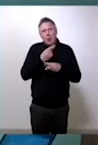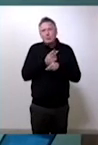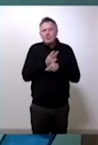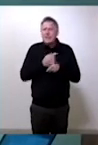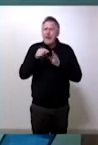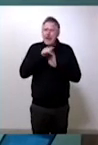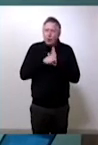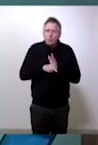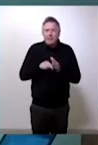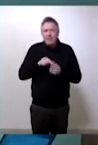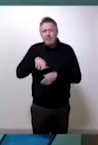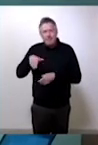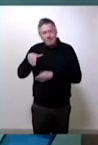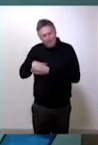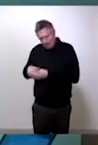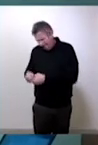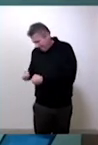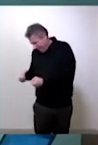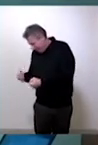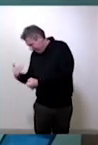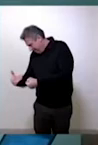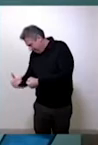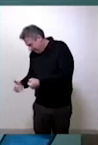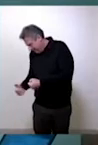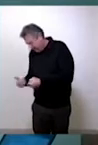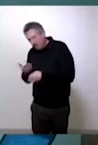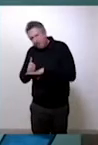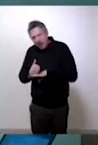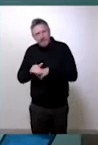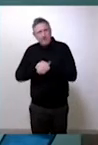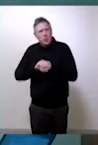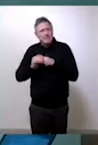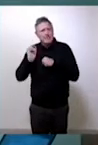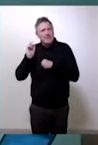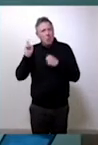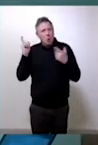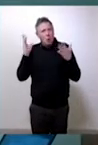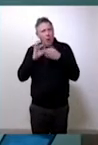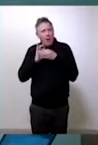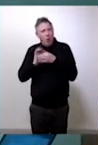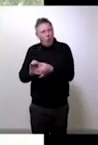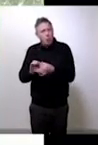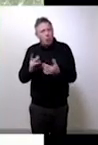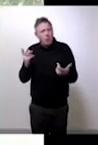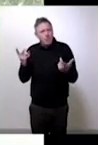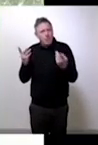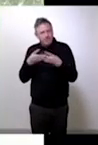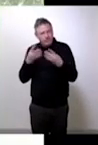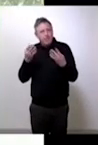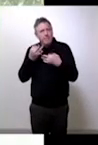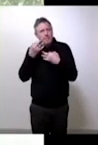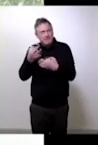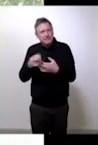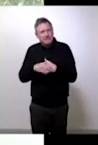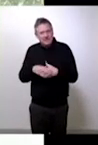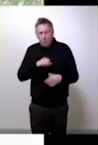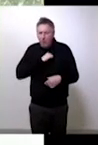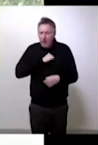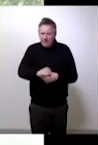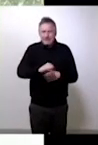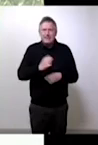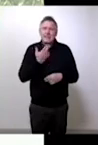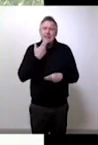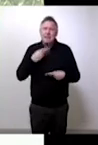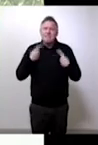puisse ensuite avoir une politique qui soit cohérente et qui nous permette d'avoir un impact qui soit maximisé. Pour